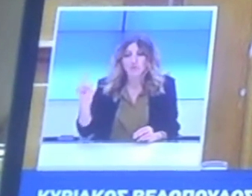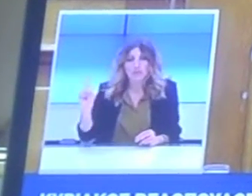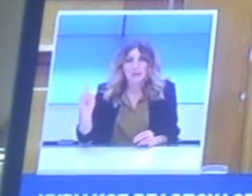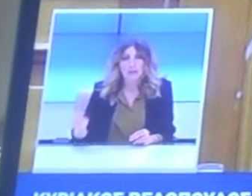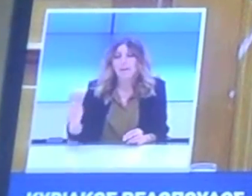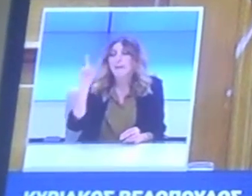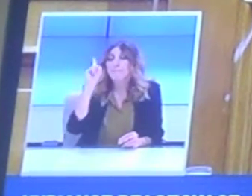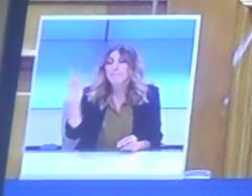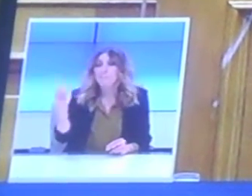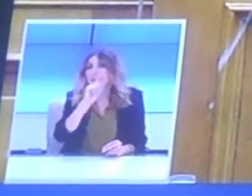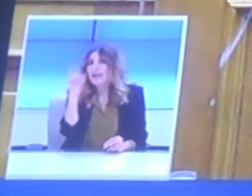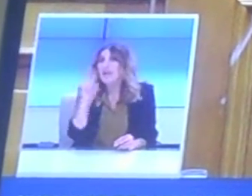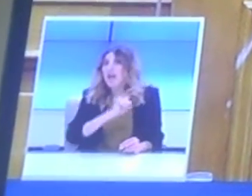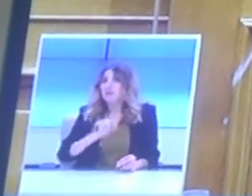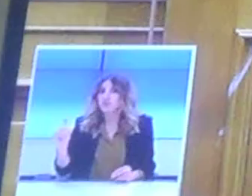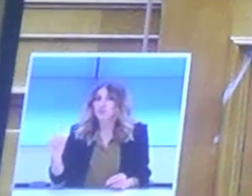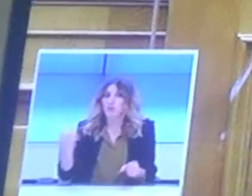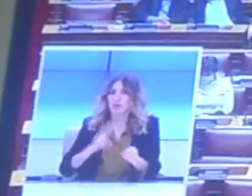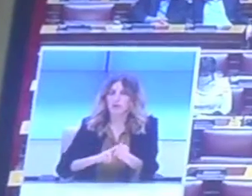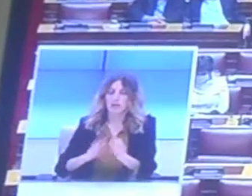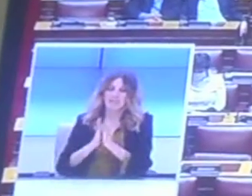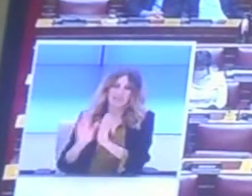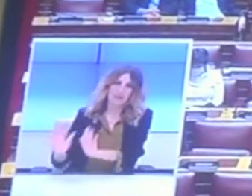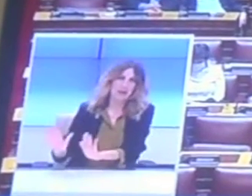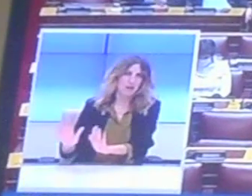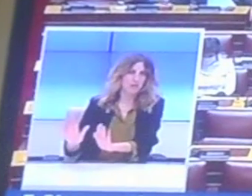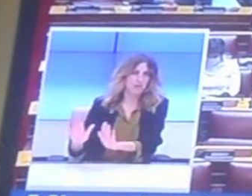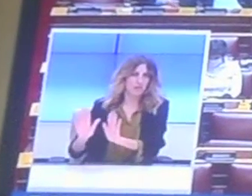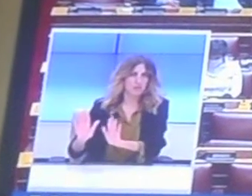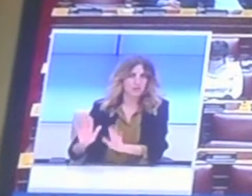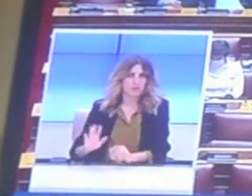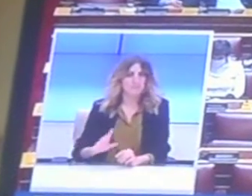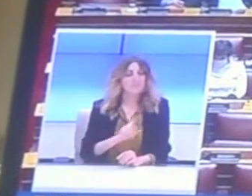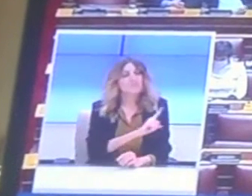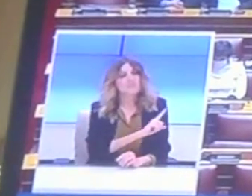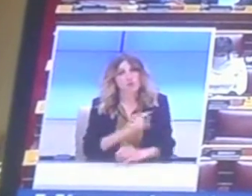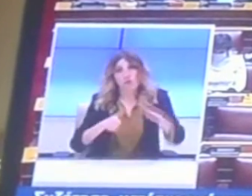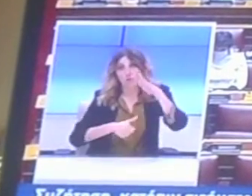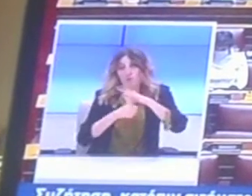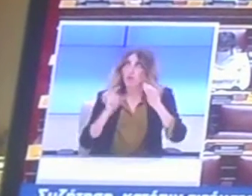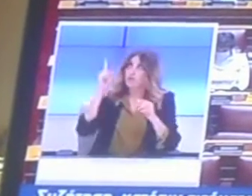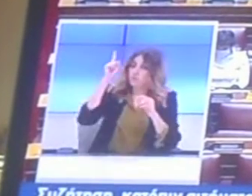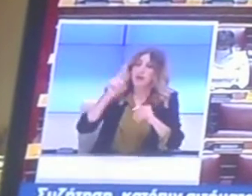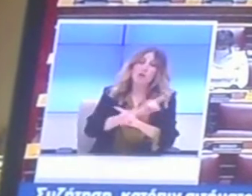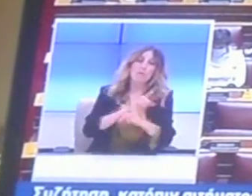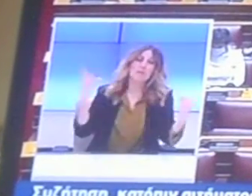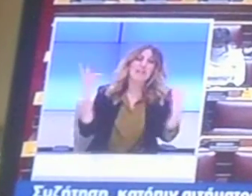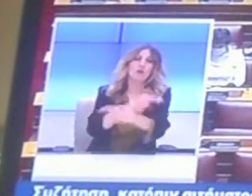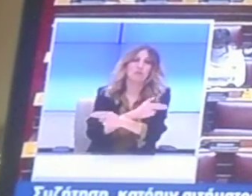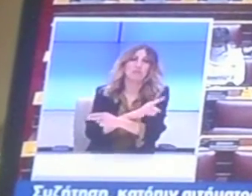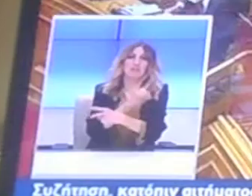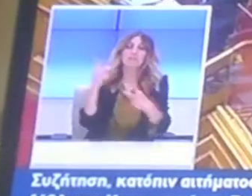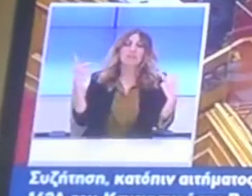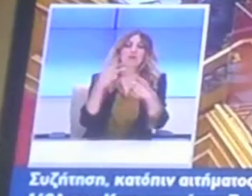Μία ζωή να χαθεί, γιατρέ μου. Μία, όχι άσες, παρακαλώ, σου λέω γενικά. Μη διακόπτε. Κύριε Εξάντε, μιλάω γενικά, κύριε Εξάντε. Μην το κάνετε. Εκτίθεστε